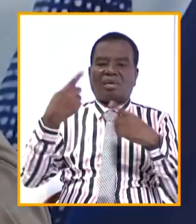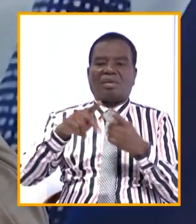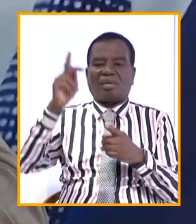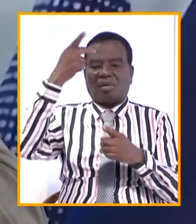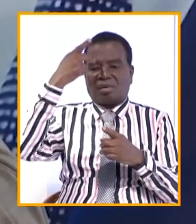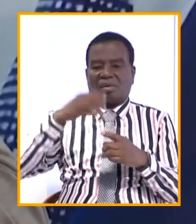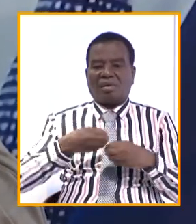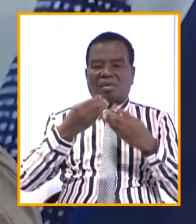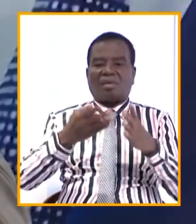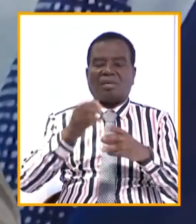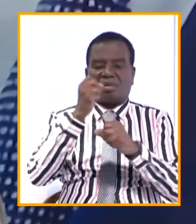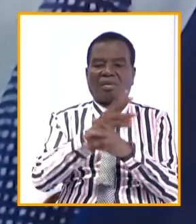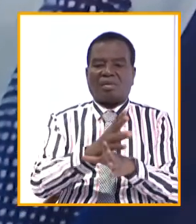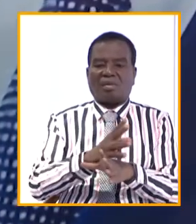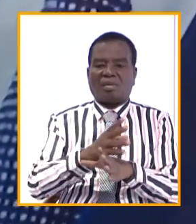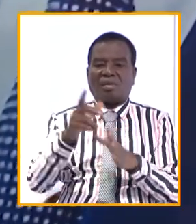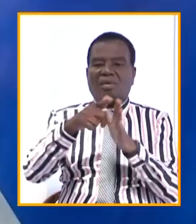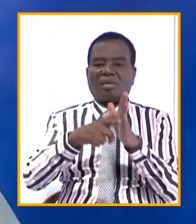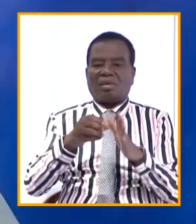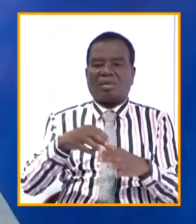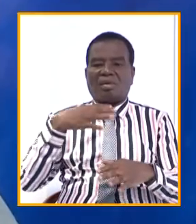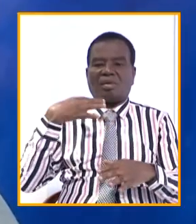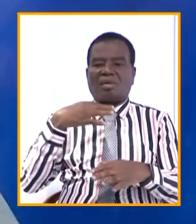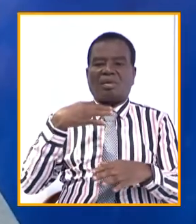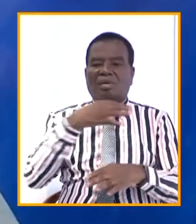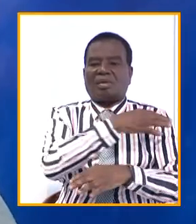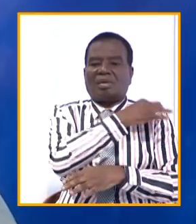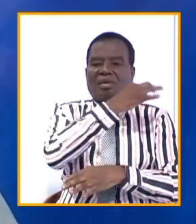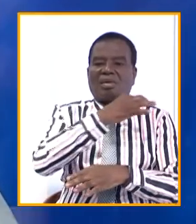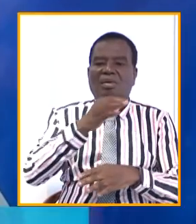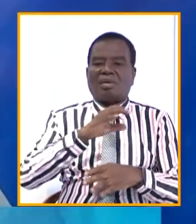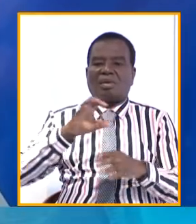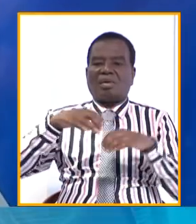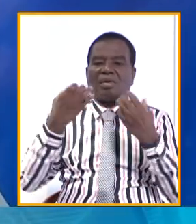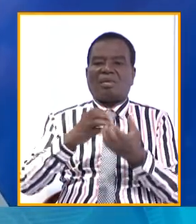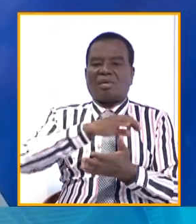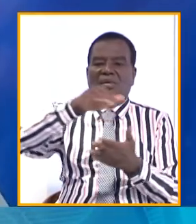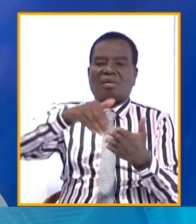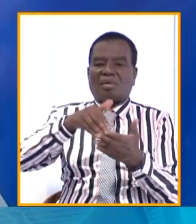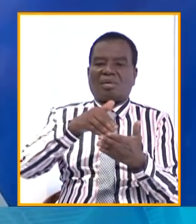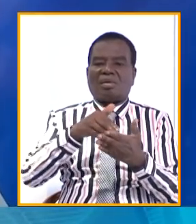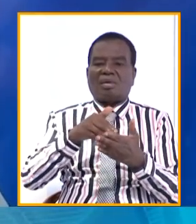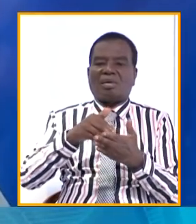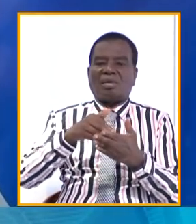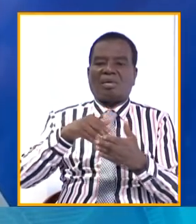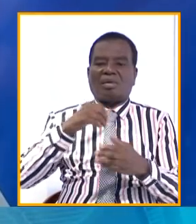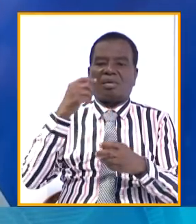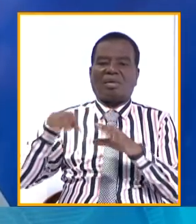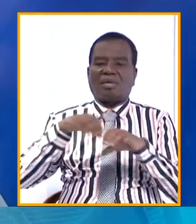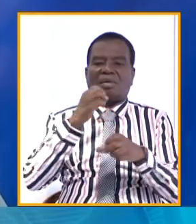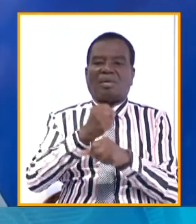rendu disponible la liste de leurs candidats. La commission centrale également a fait un